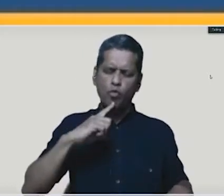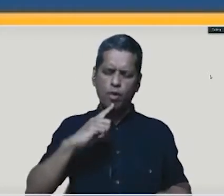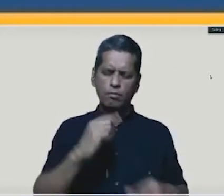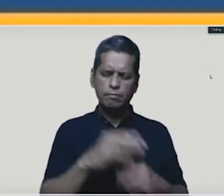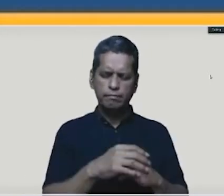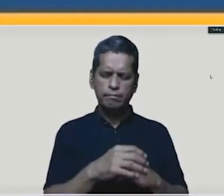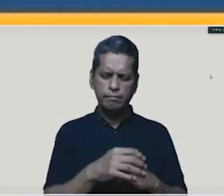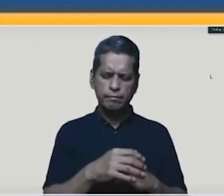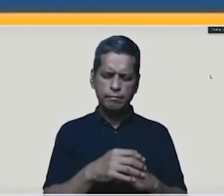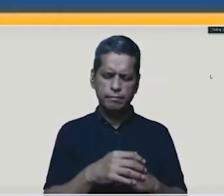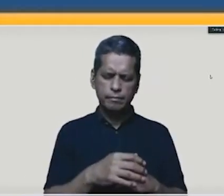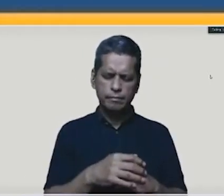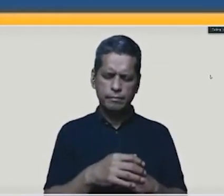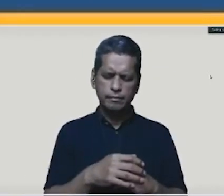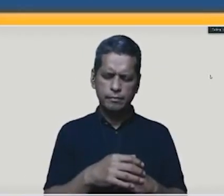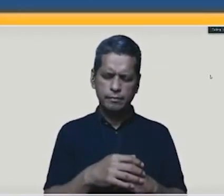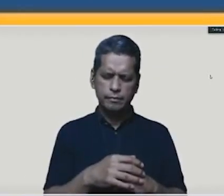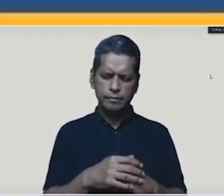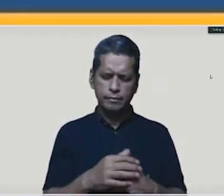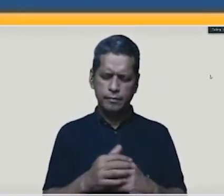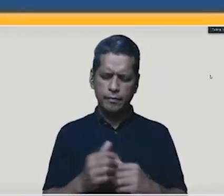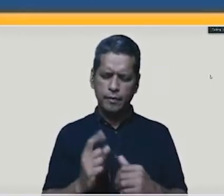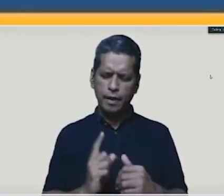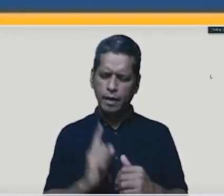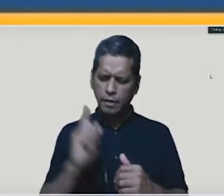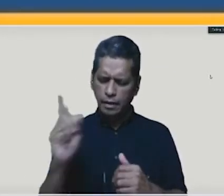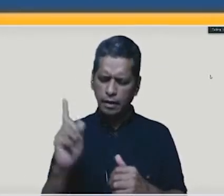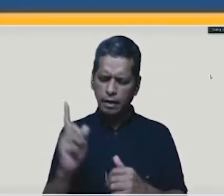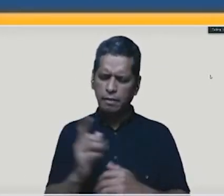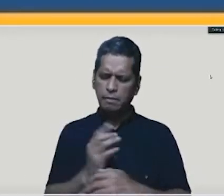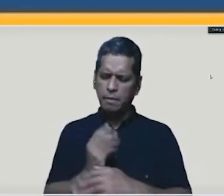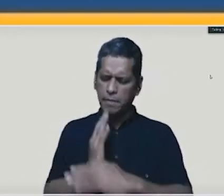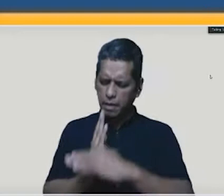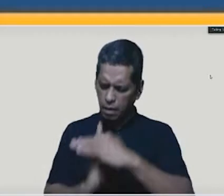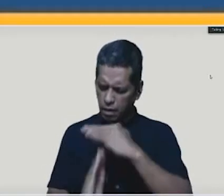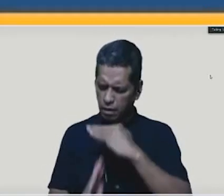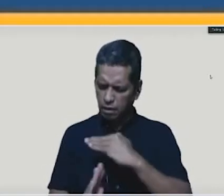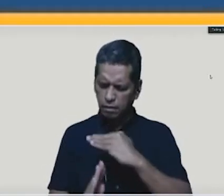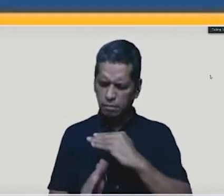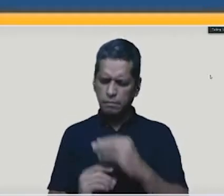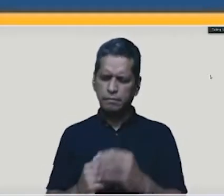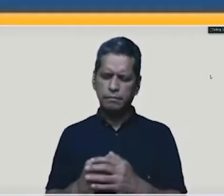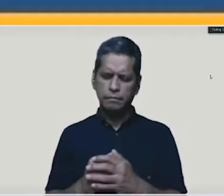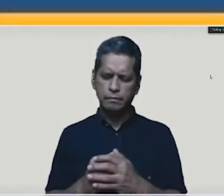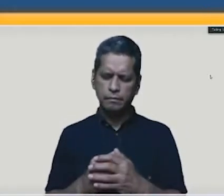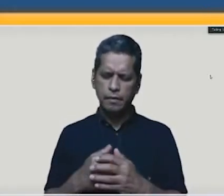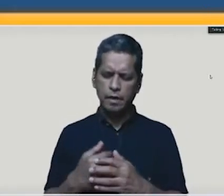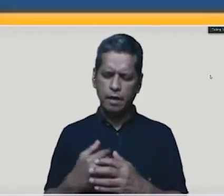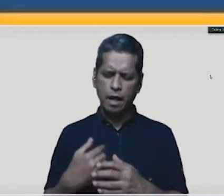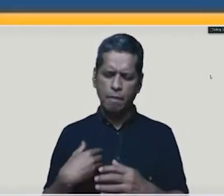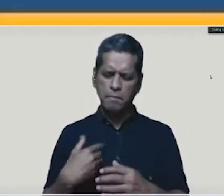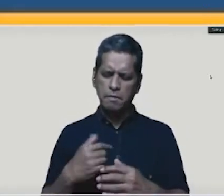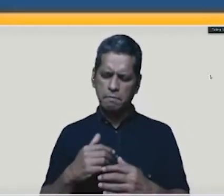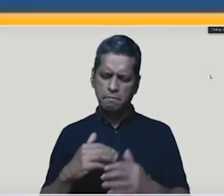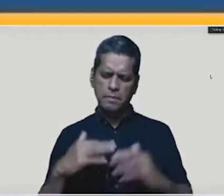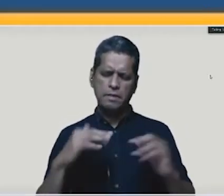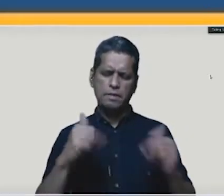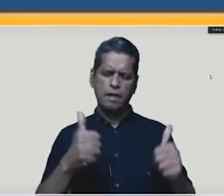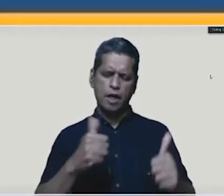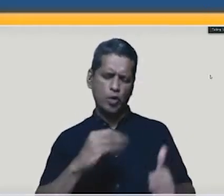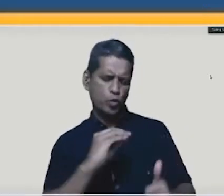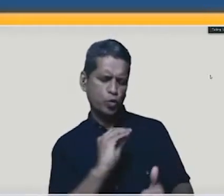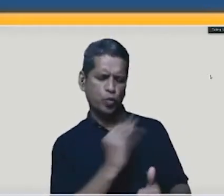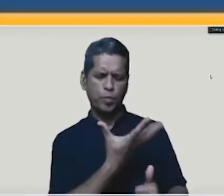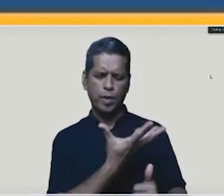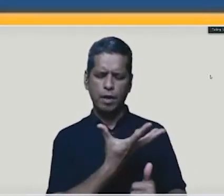dan dengan hadirat roh kudus-mu maka kami akan dapat diubahkan kembali oleh